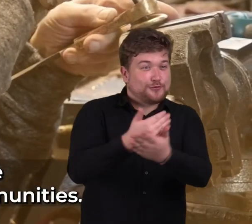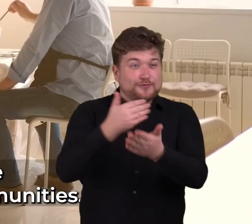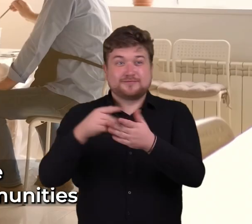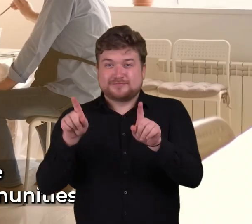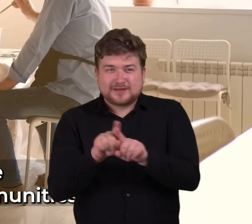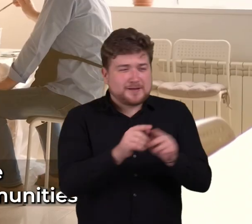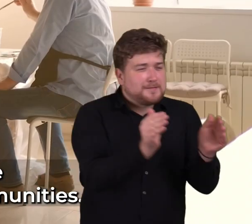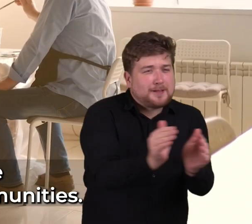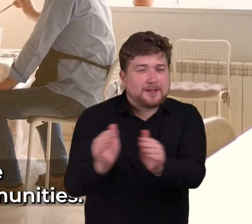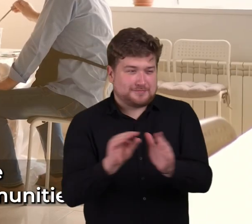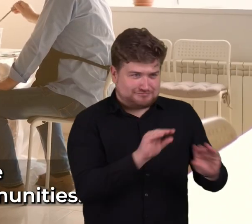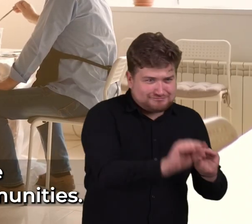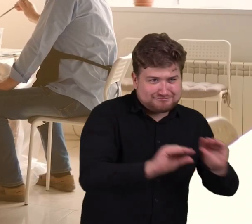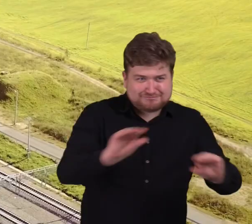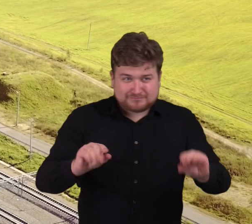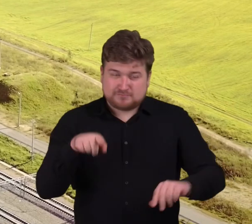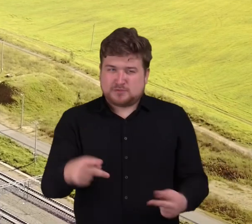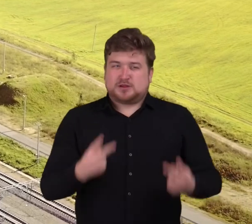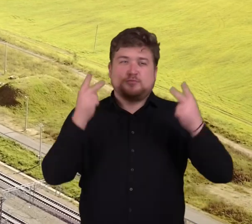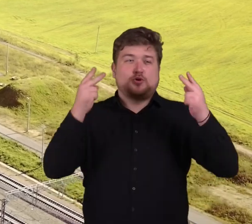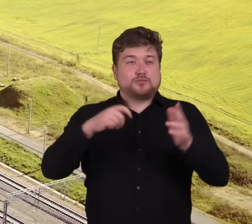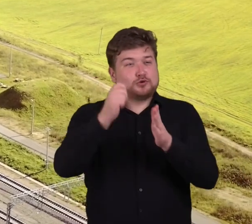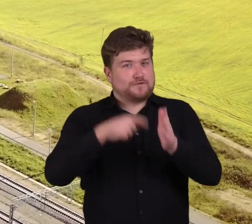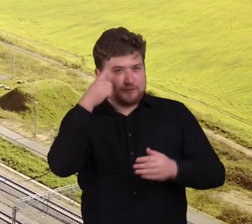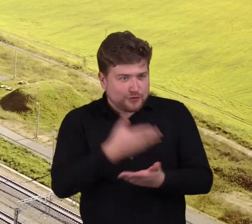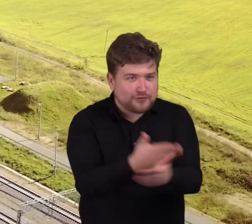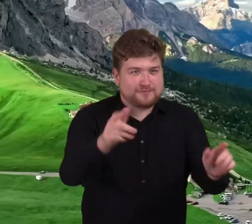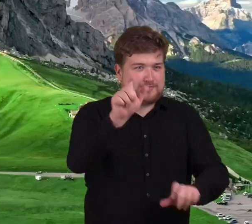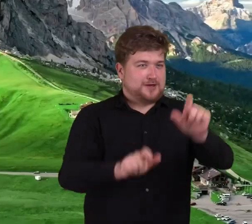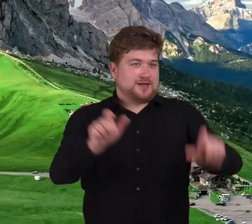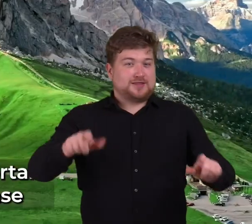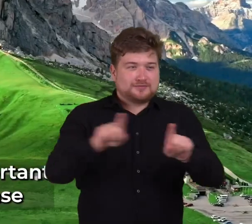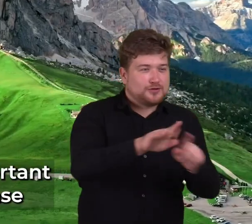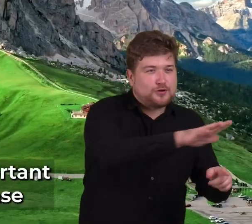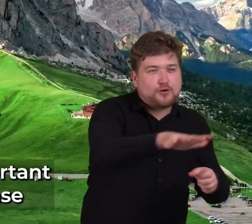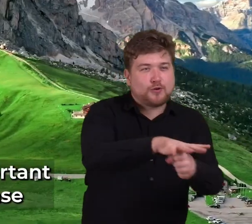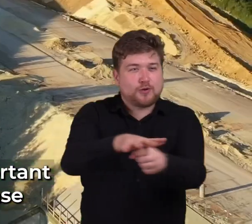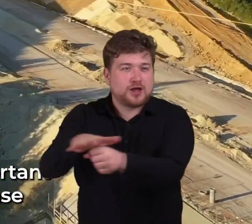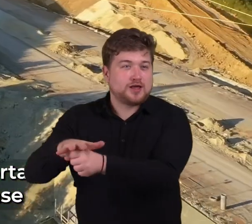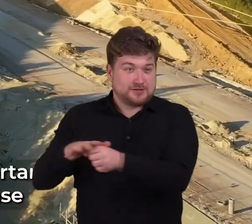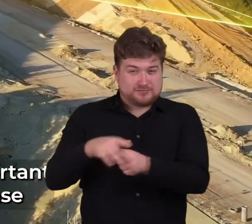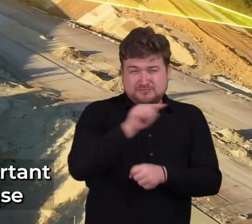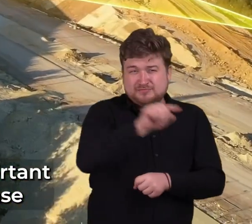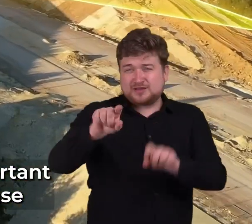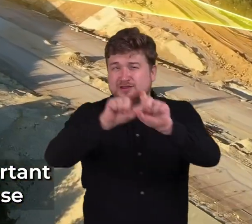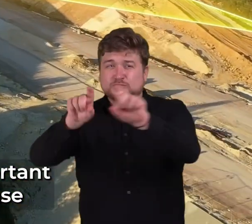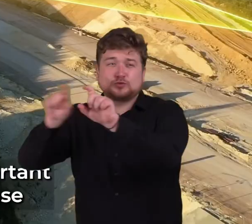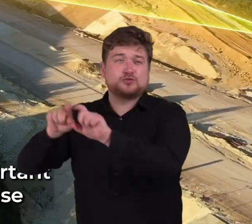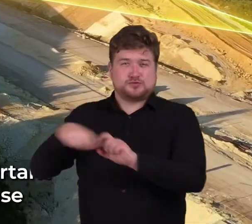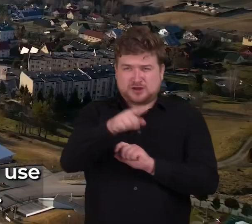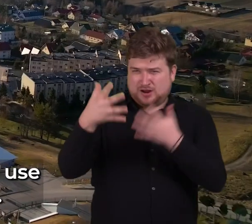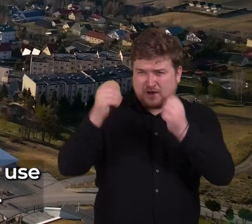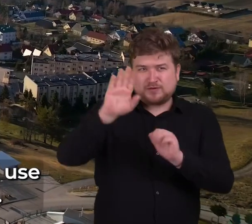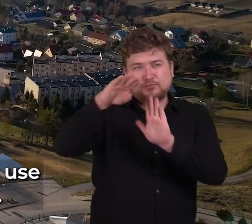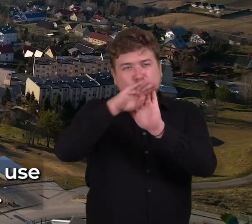dla społeczności lokalnych projekty. Każdy region ma swoją specyfikę, dlatego ważne jest takie dopasowanie